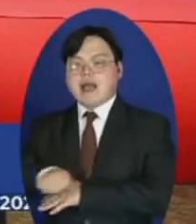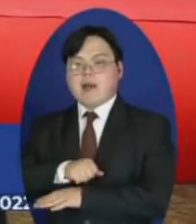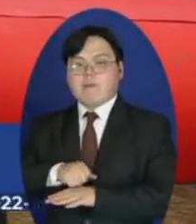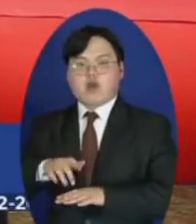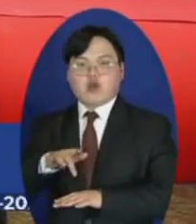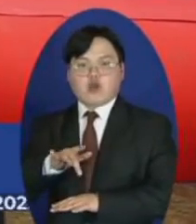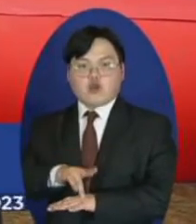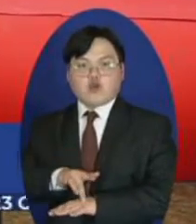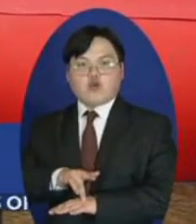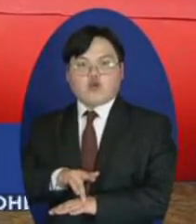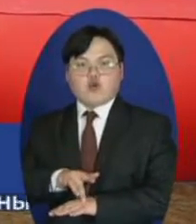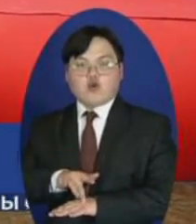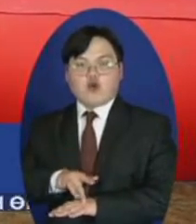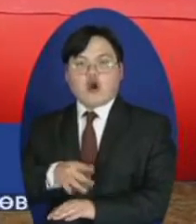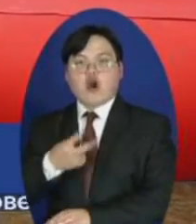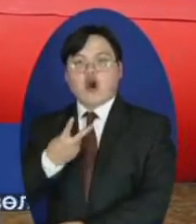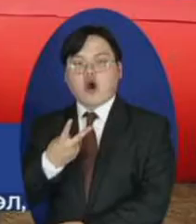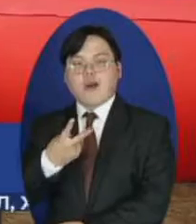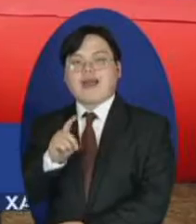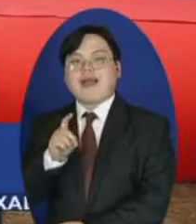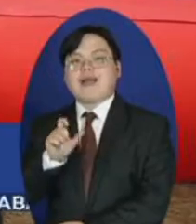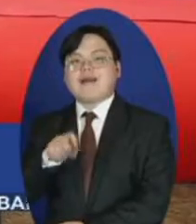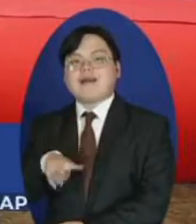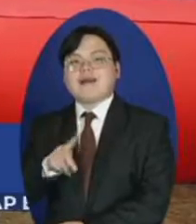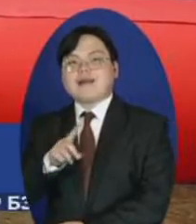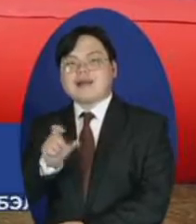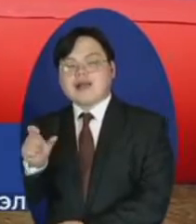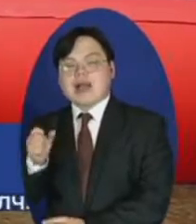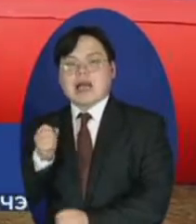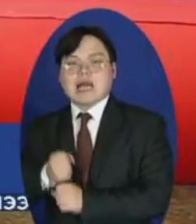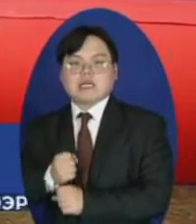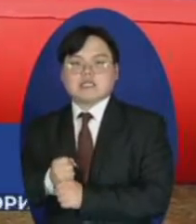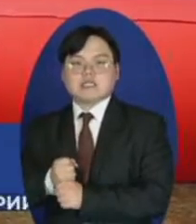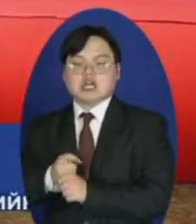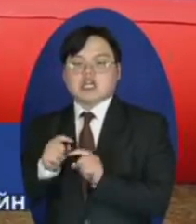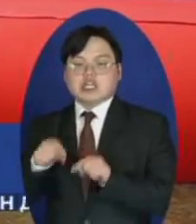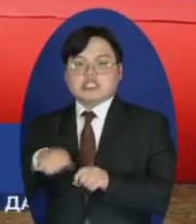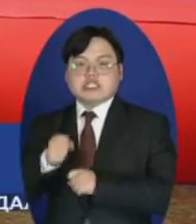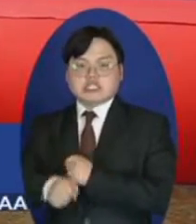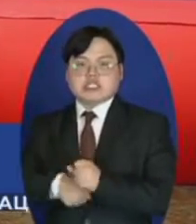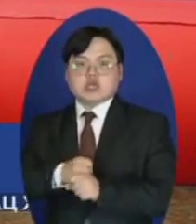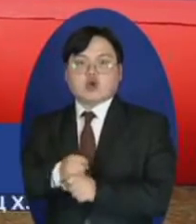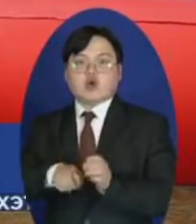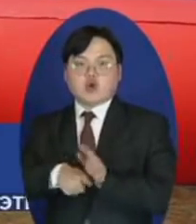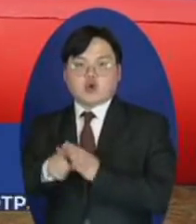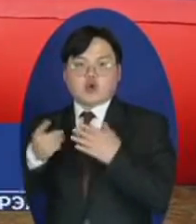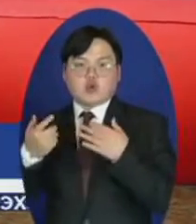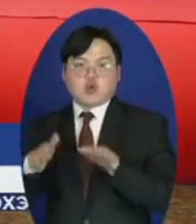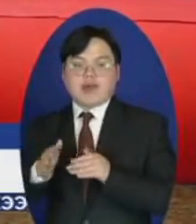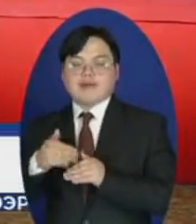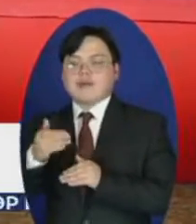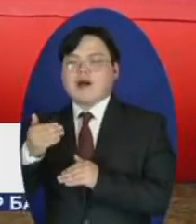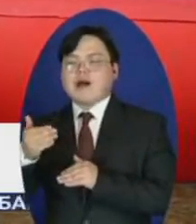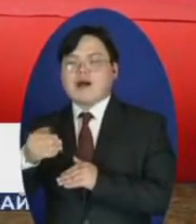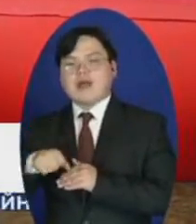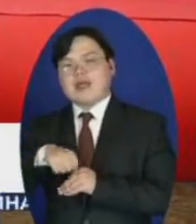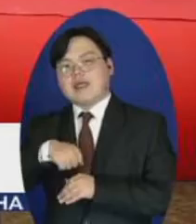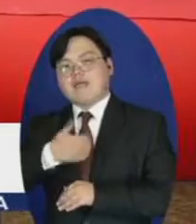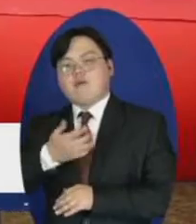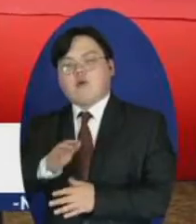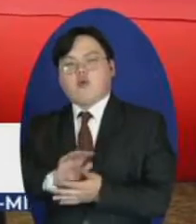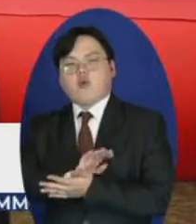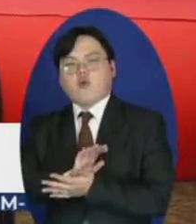төвийнхөө 2-р хэлхээний одоо шинжилгээний ажлыг энэ онд эхлүүлсэн эрх одоо оноодод нэлээд эрчимжүүлэлт